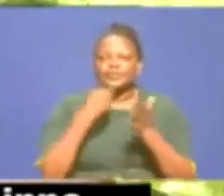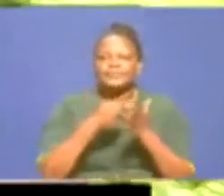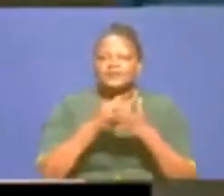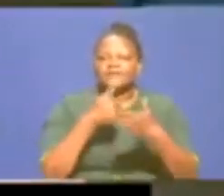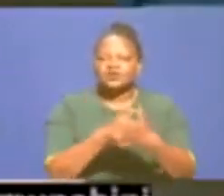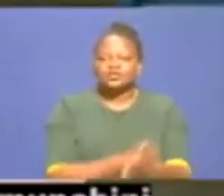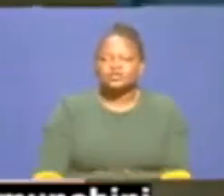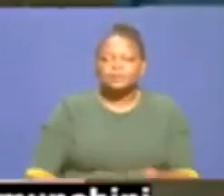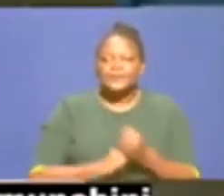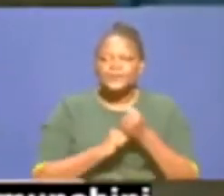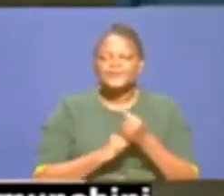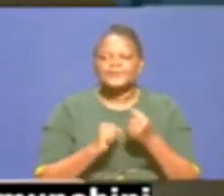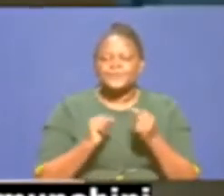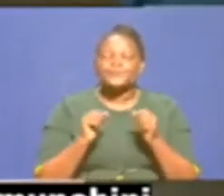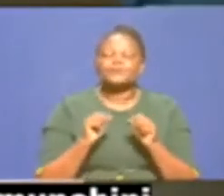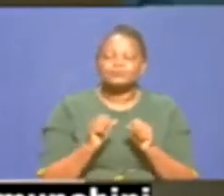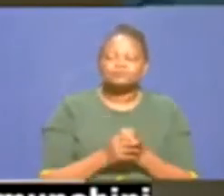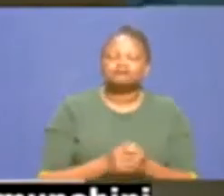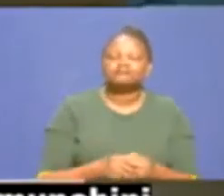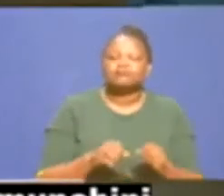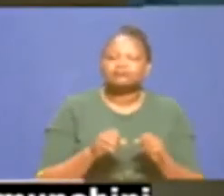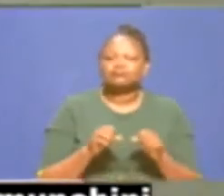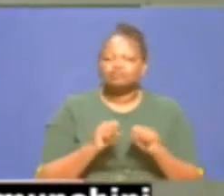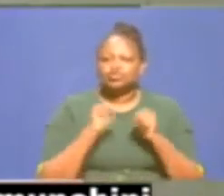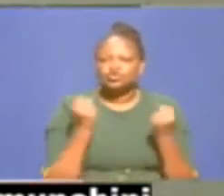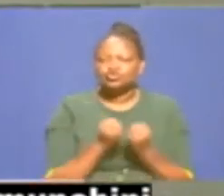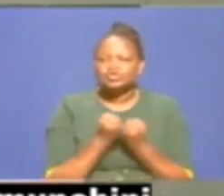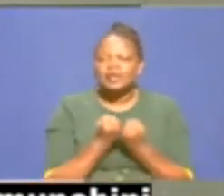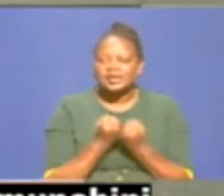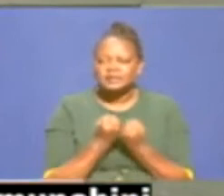jamii katika nyanja za michezo na elimu na huduma za afya kwa kina